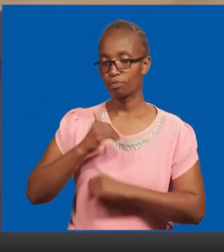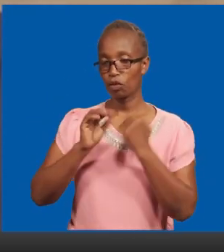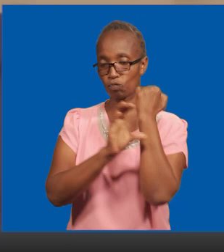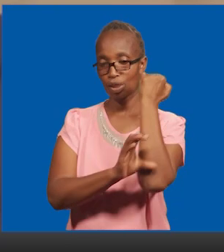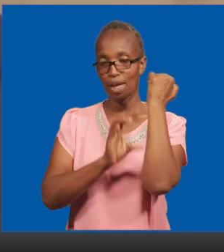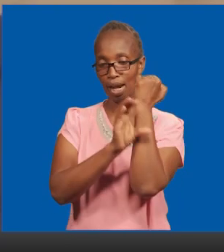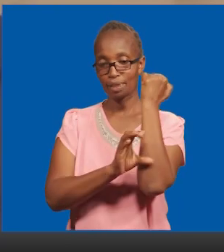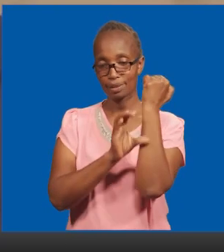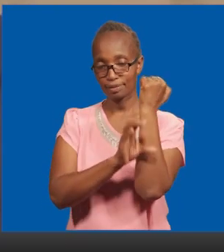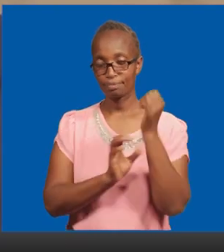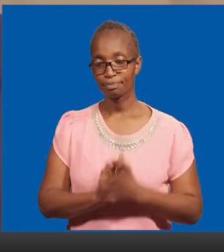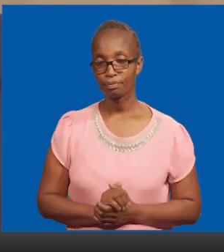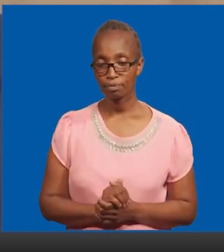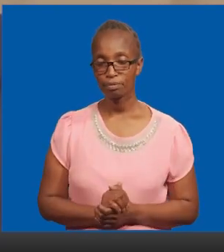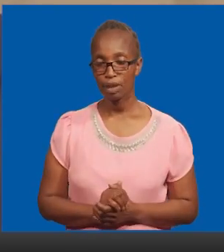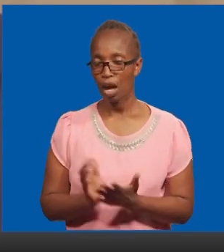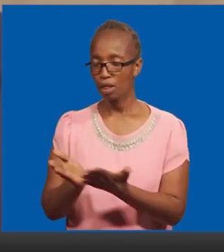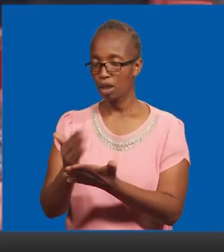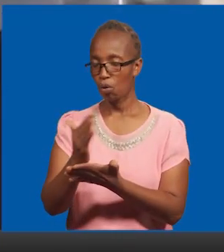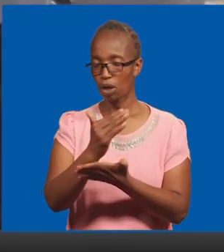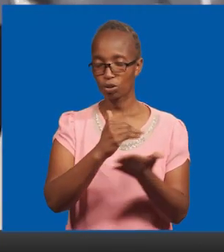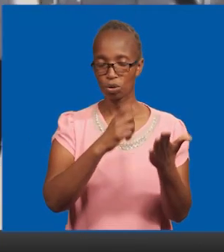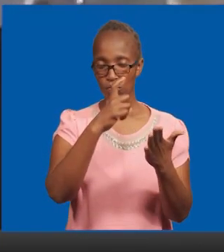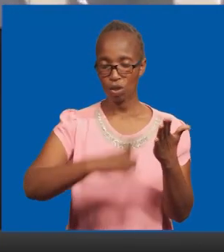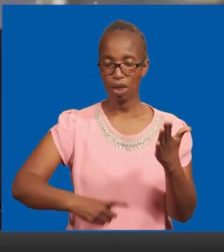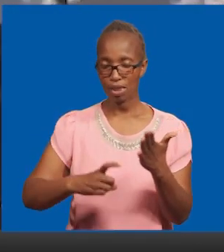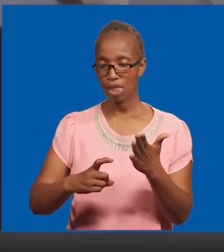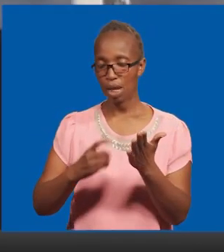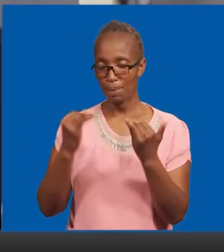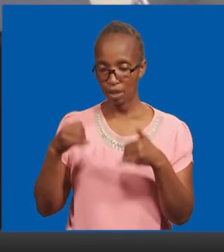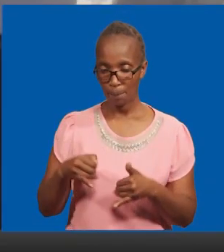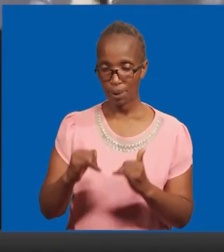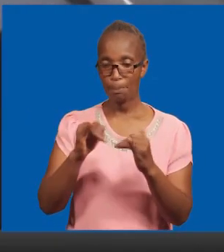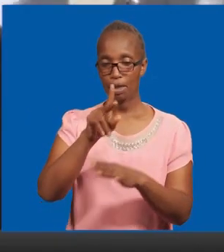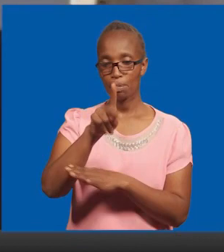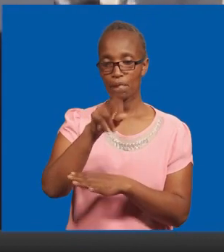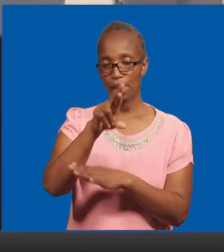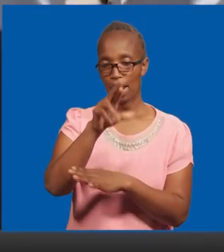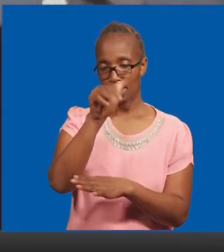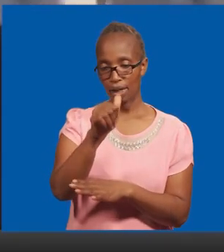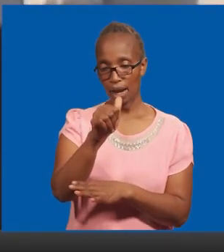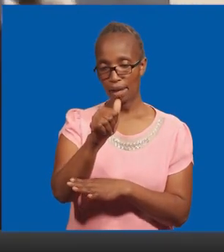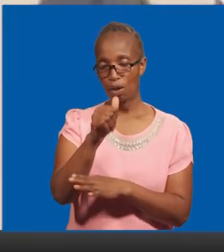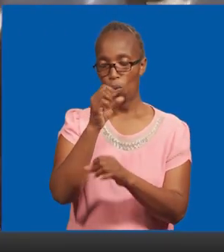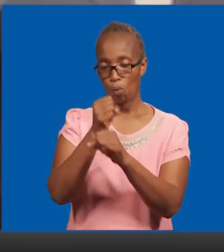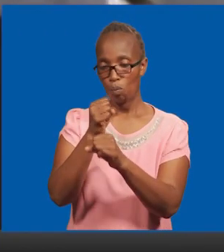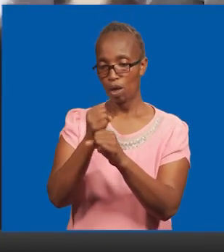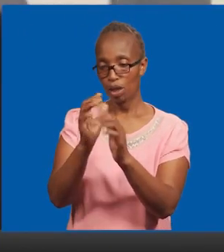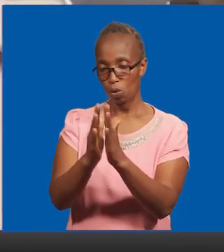the aspirations that we have set out for our country. Mafunzo ya wasaidizi ukusanyaji ushuru yalitekelezwa na